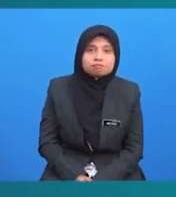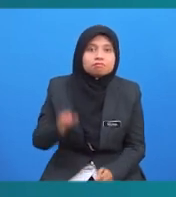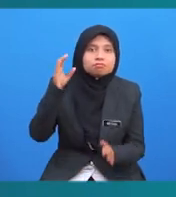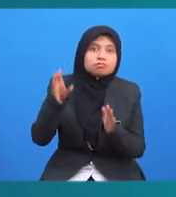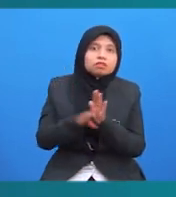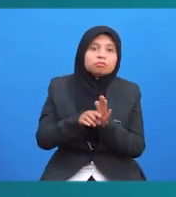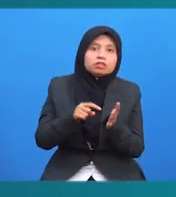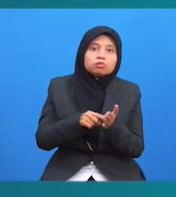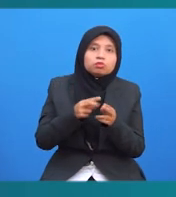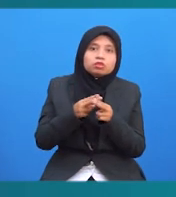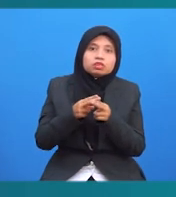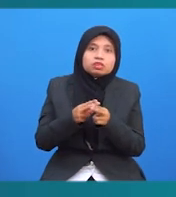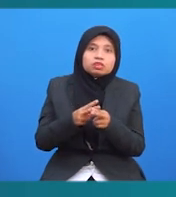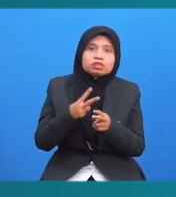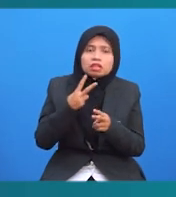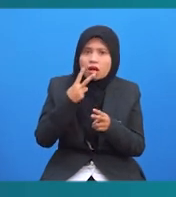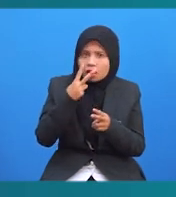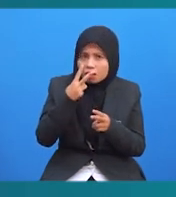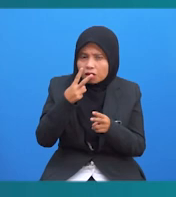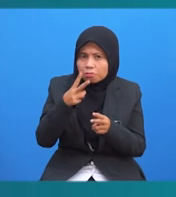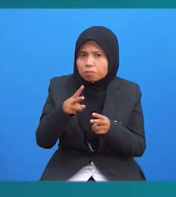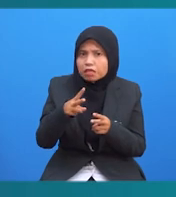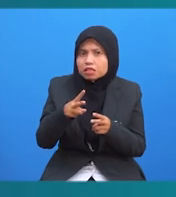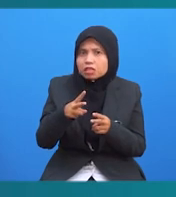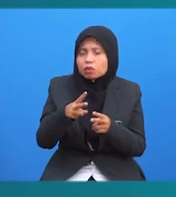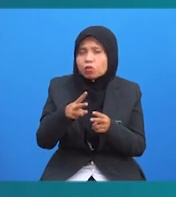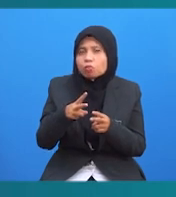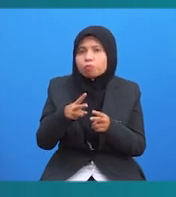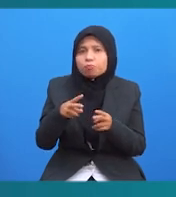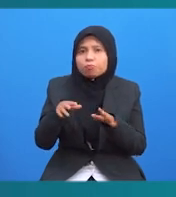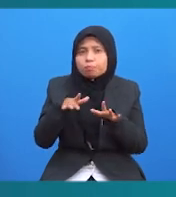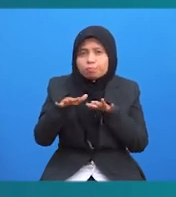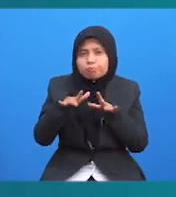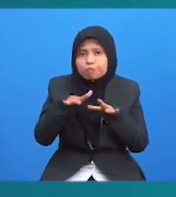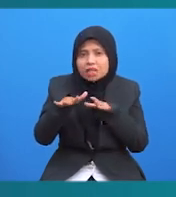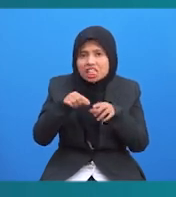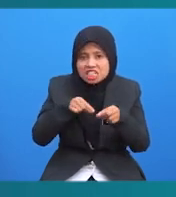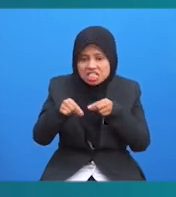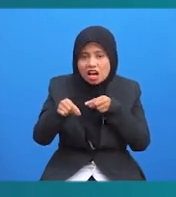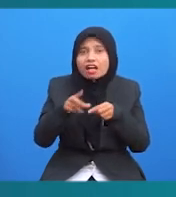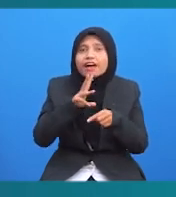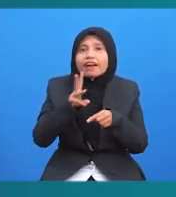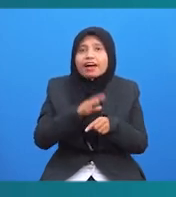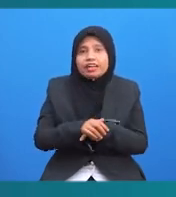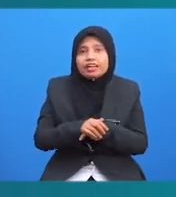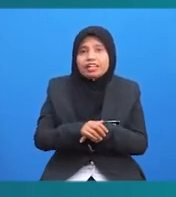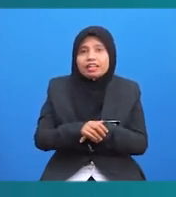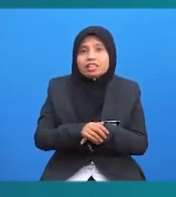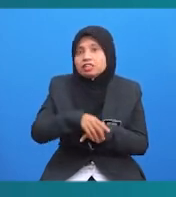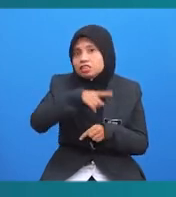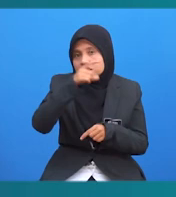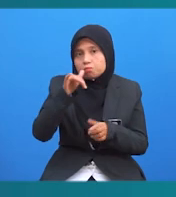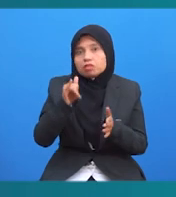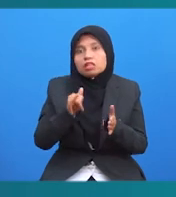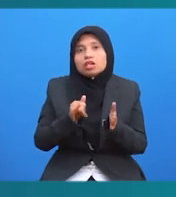Gambar ini pula, kita dapat lihat kesan motion blur pada pergerakan air terjun. Ini